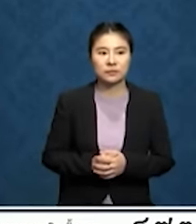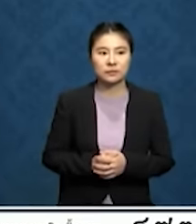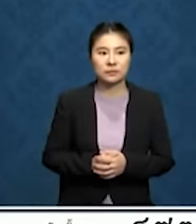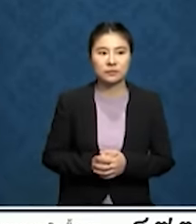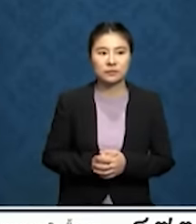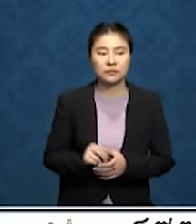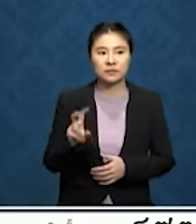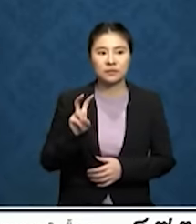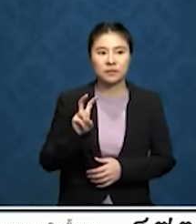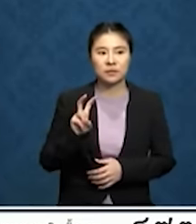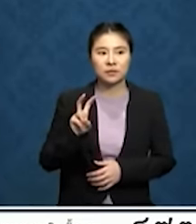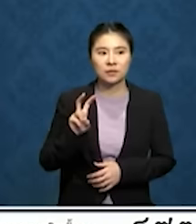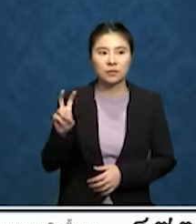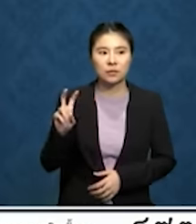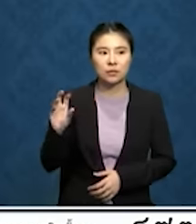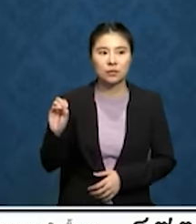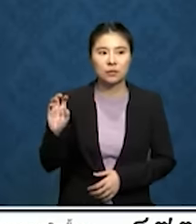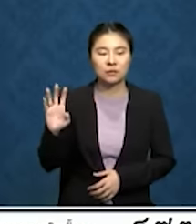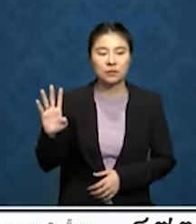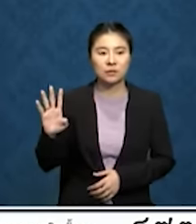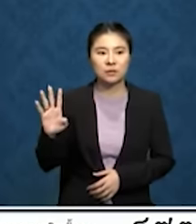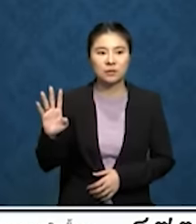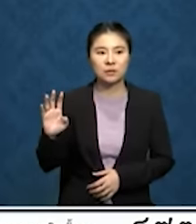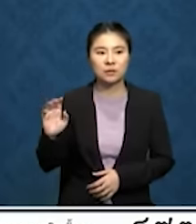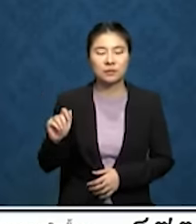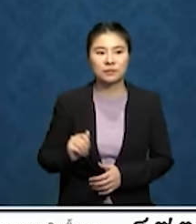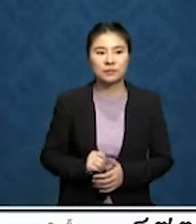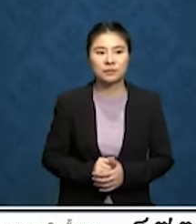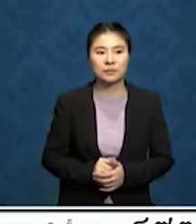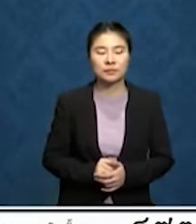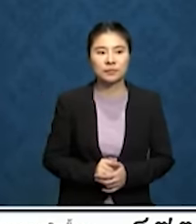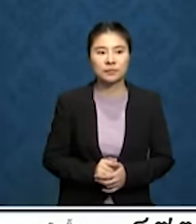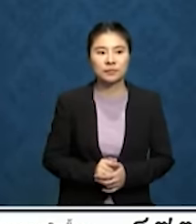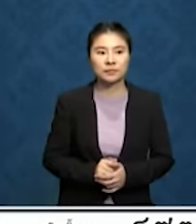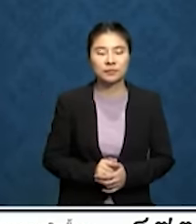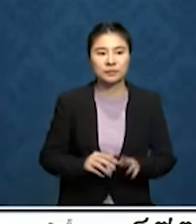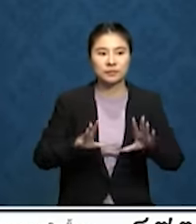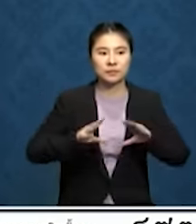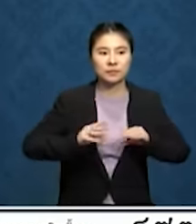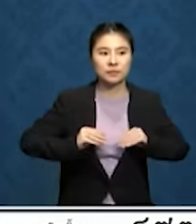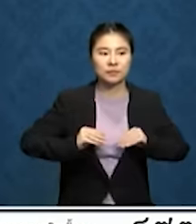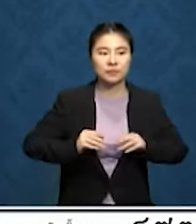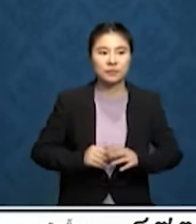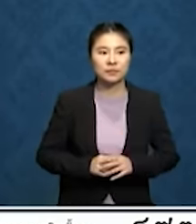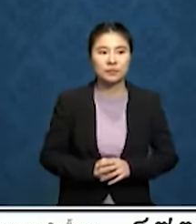204นางปฏิดาตันติรัตนานนท ์เห็นชอบค่